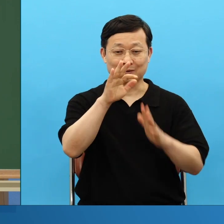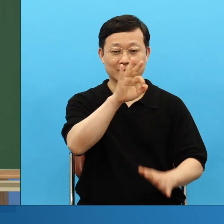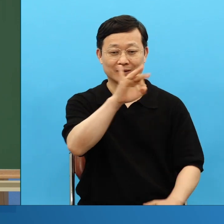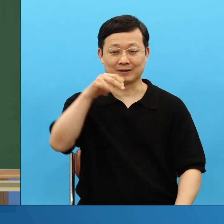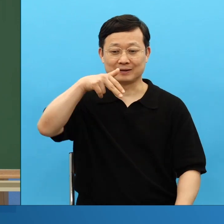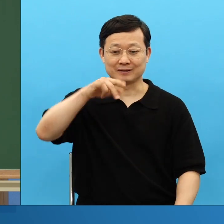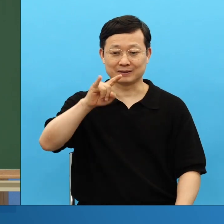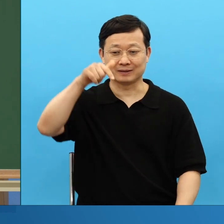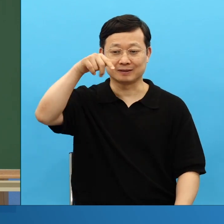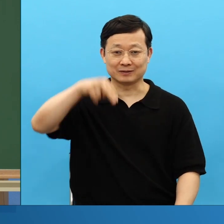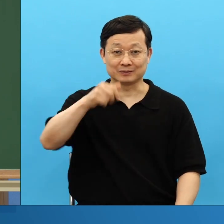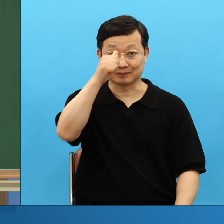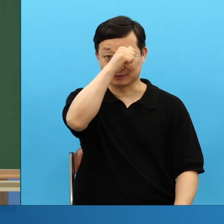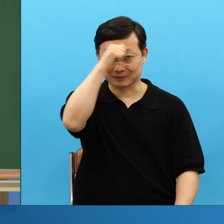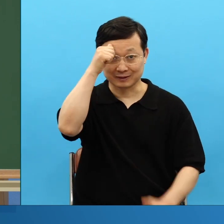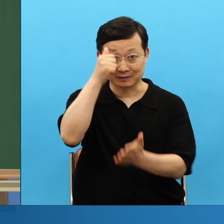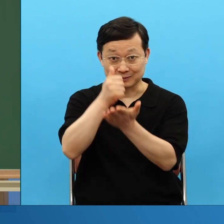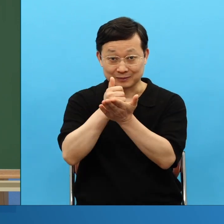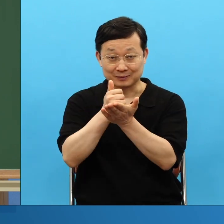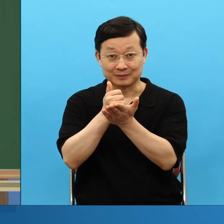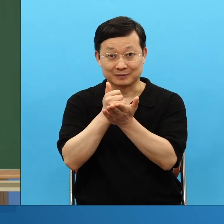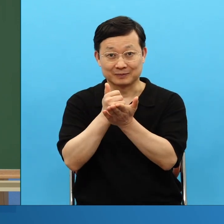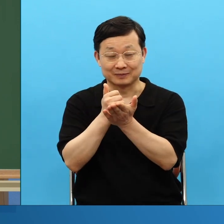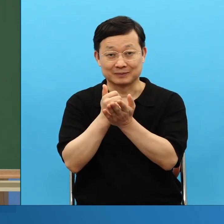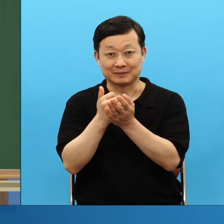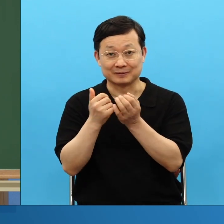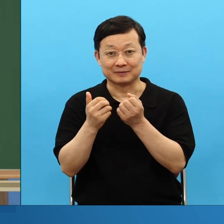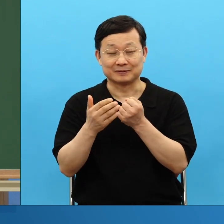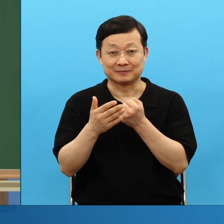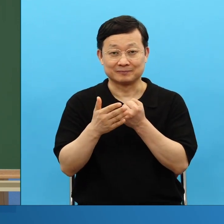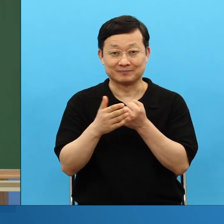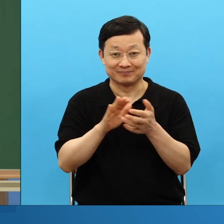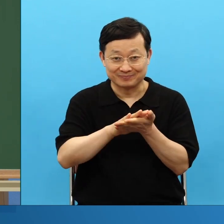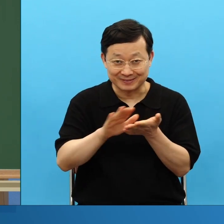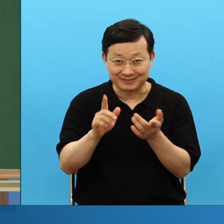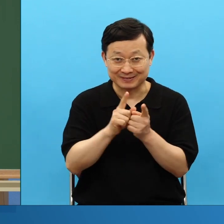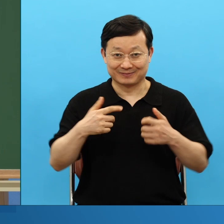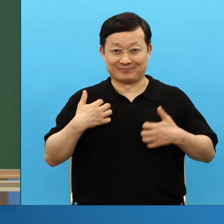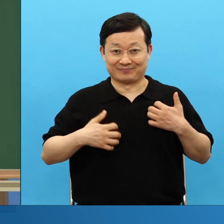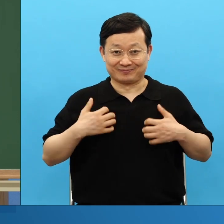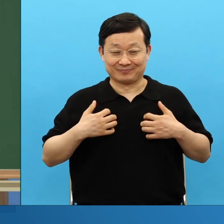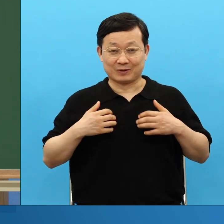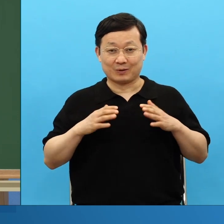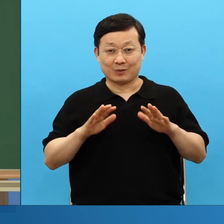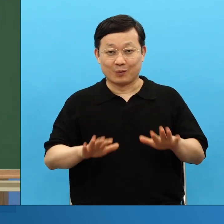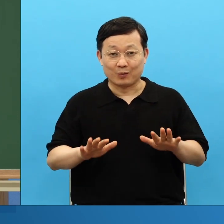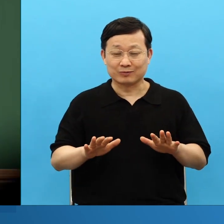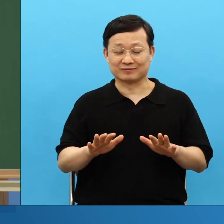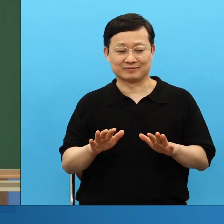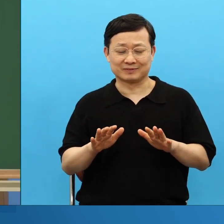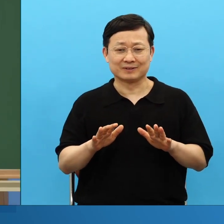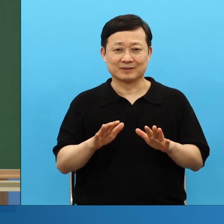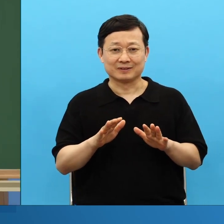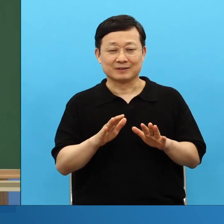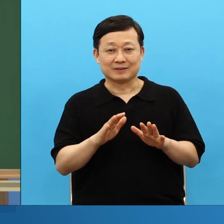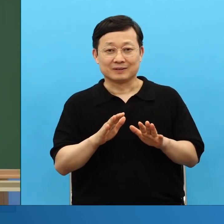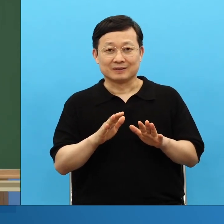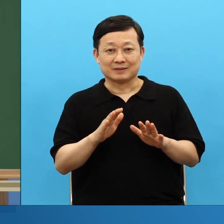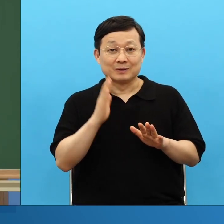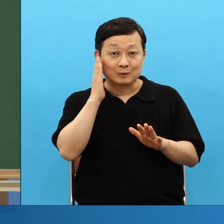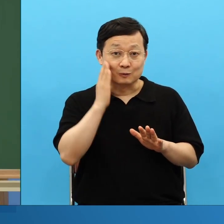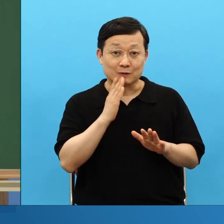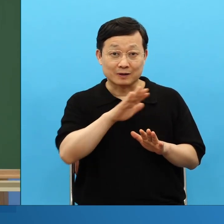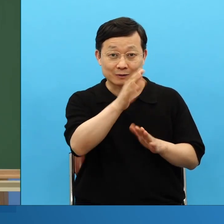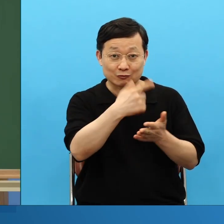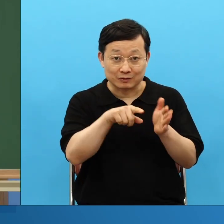순차 통역을 하니까 천천히 이야기를 하라 해서 사실 이제 본부에서 저에게 미션을 주실